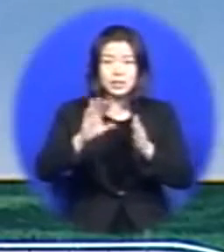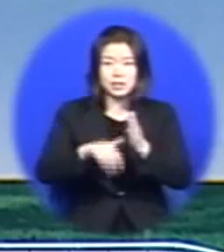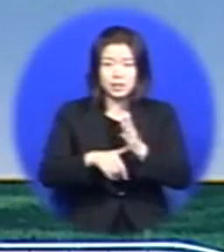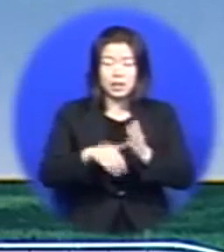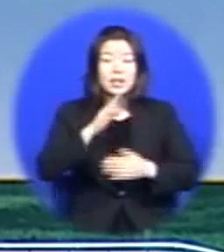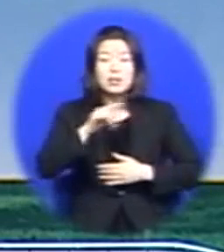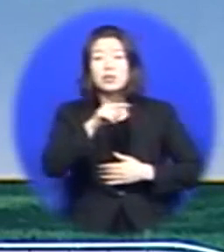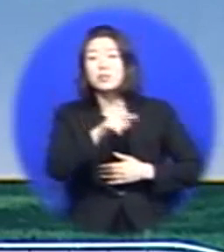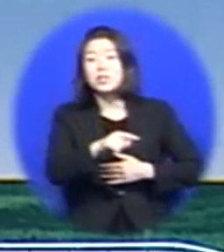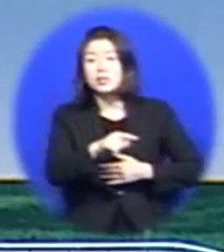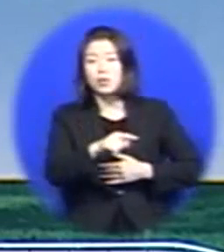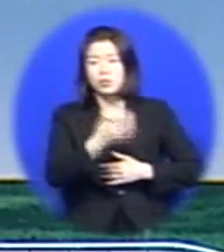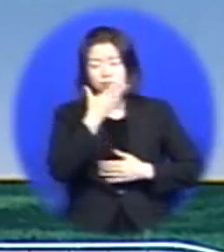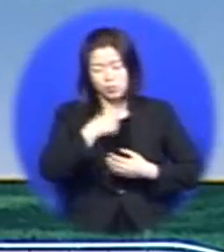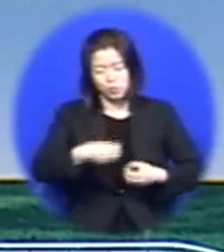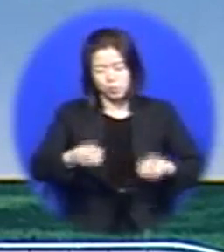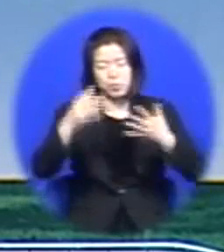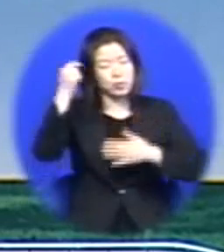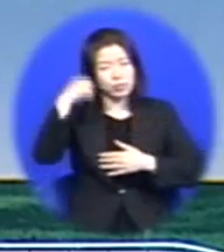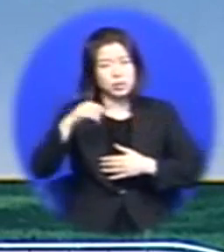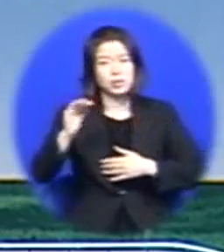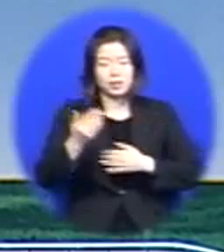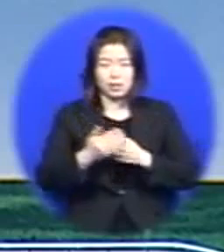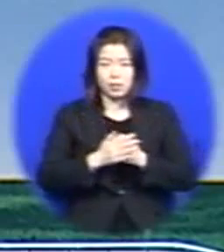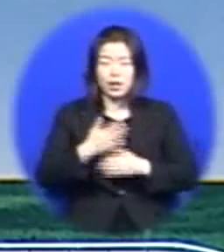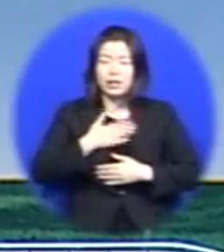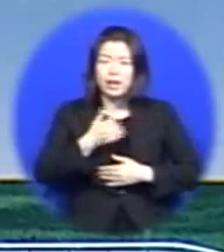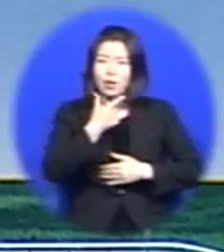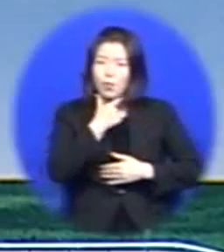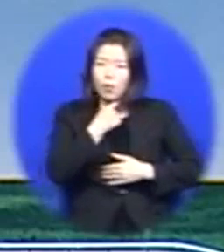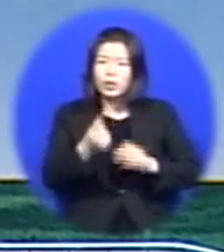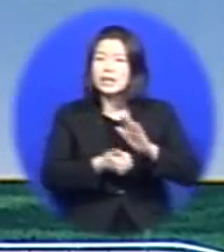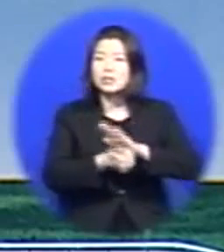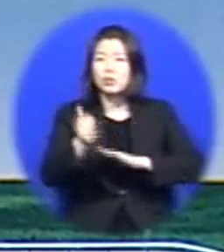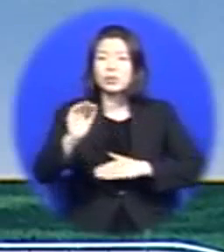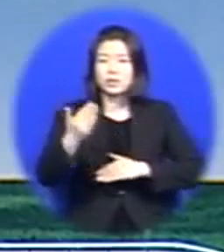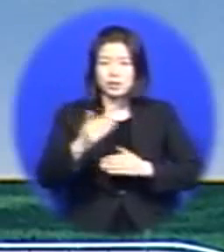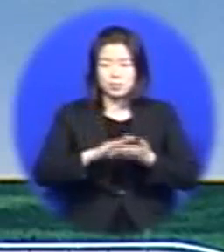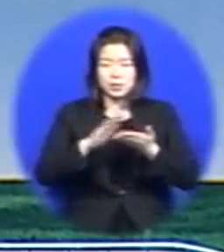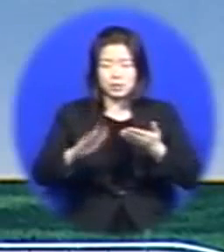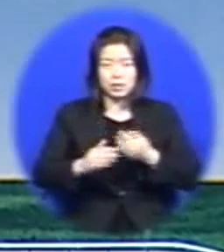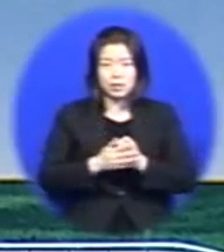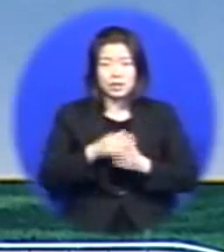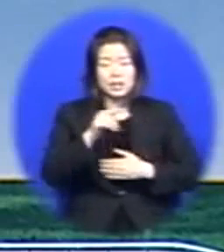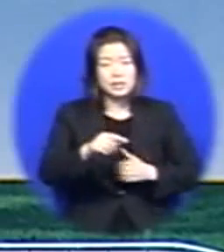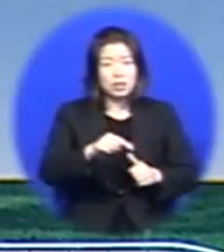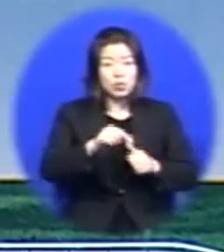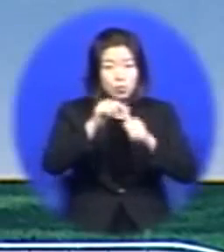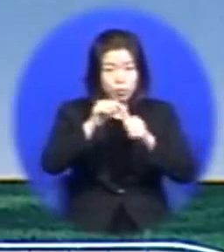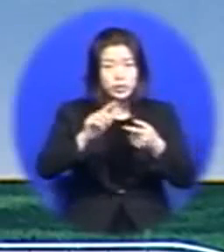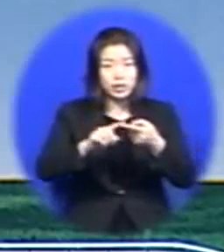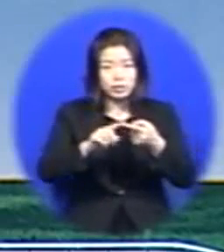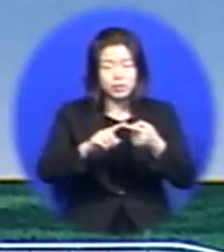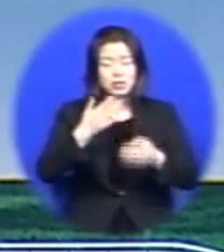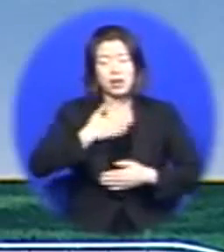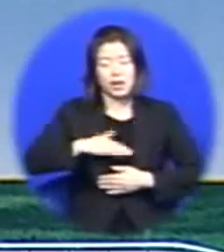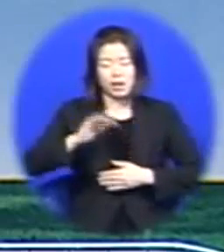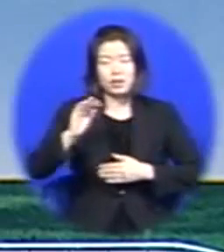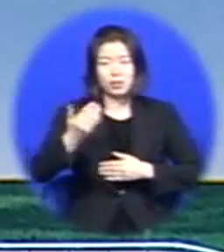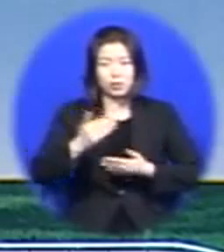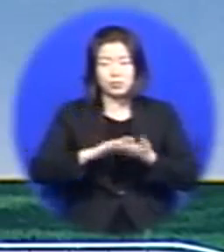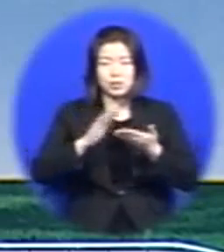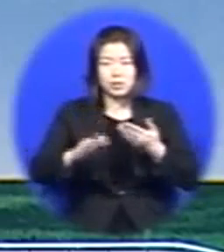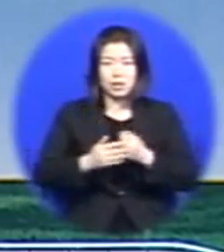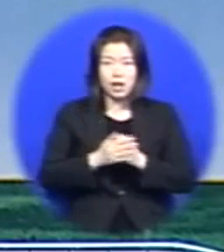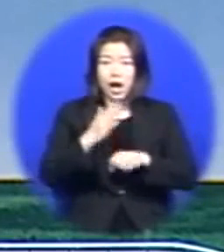그러면 이것은요 축복이에요. 내가 원하는 소원이에요. 이건 구원이라는 걸 알게 돼요.